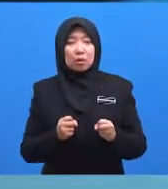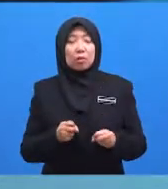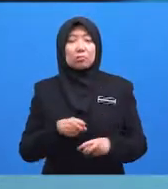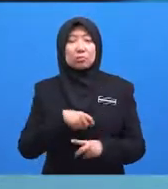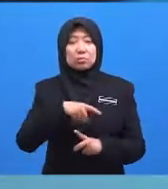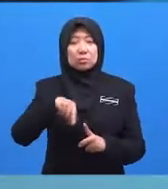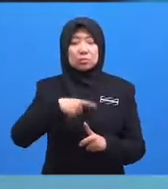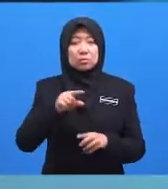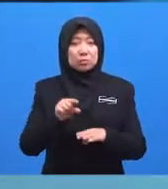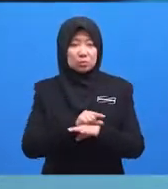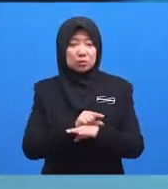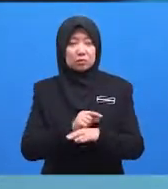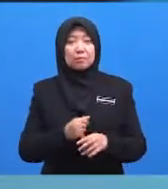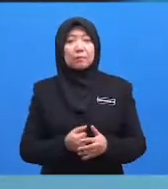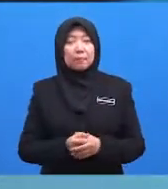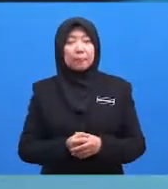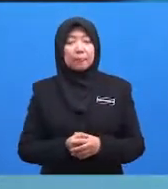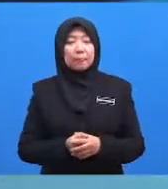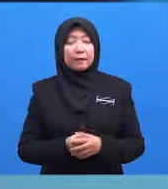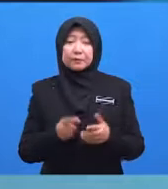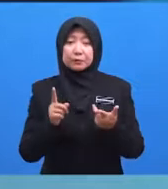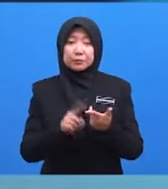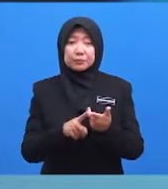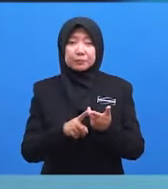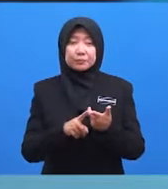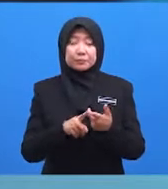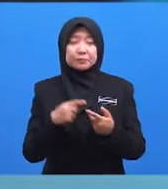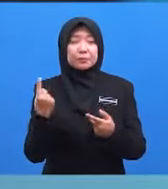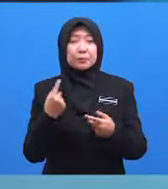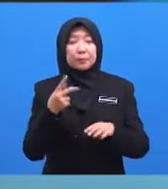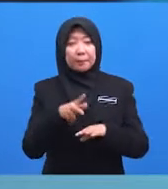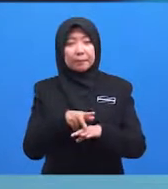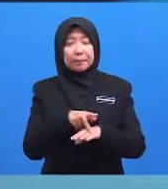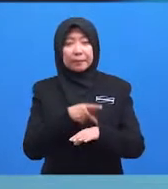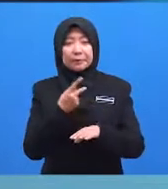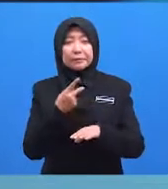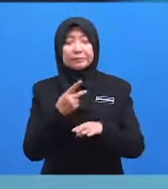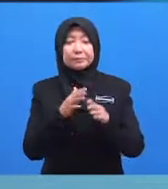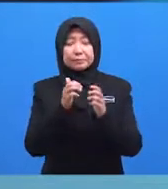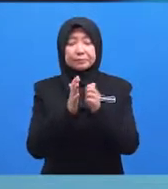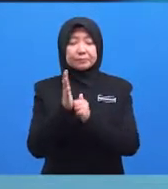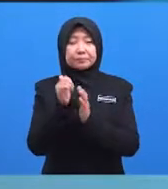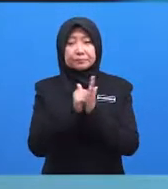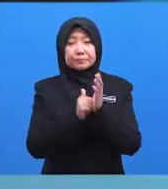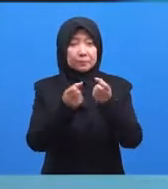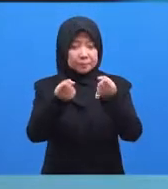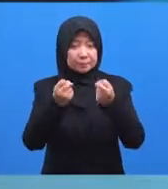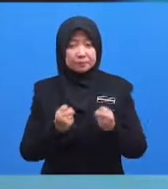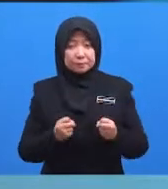ketuhar. Kedua, sentiasa pakai sarung tangan ketuhar ketika menggunakan ketuhar.